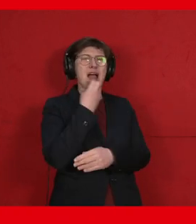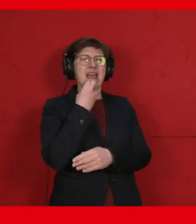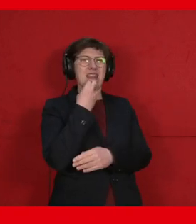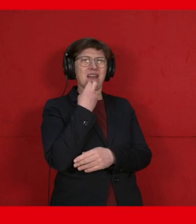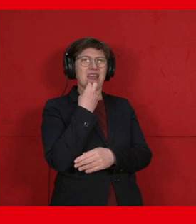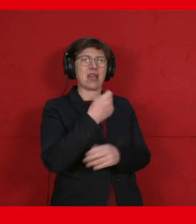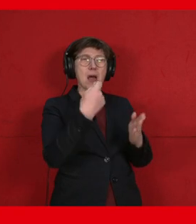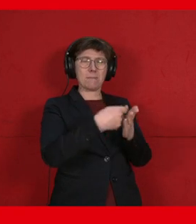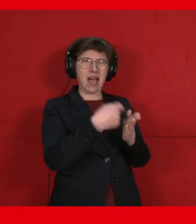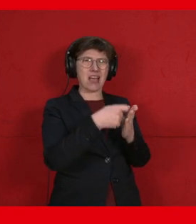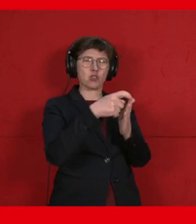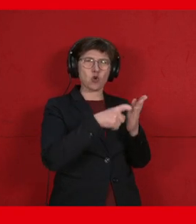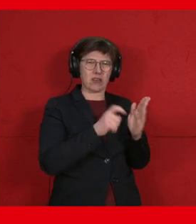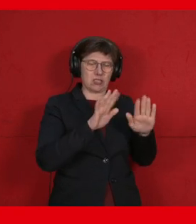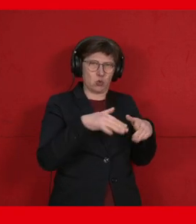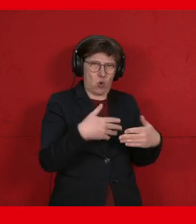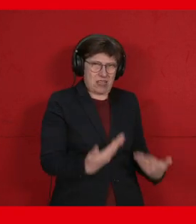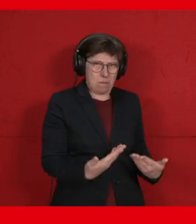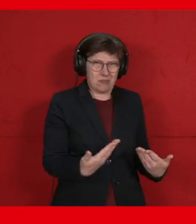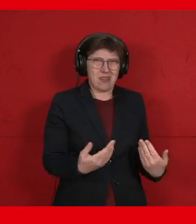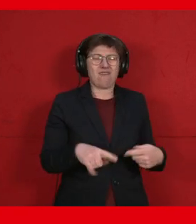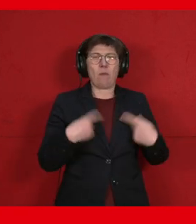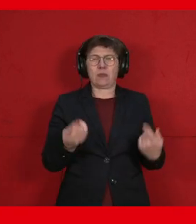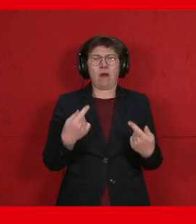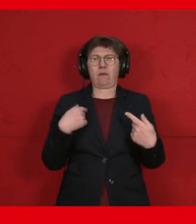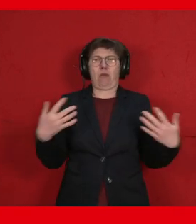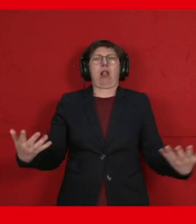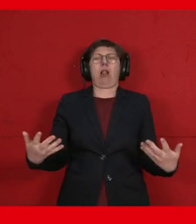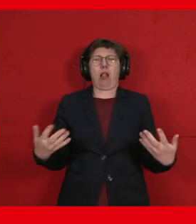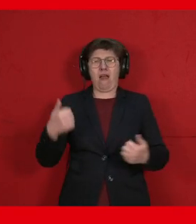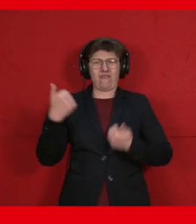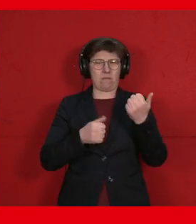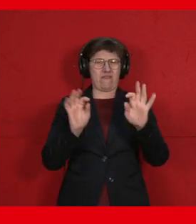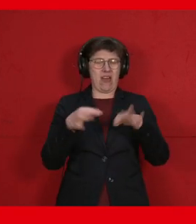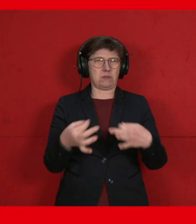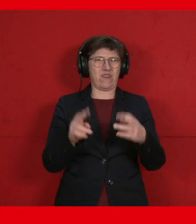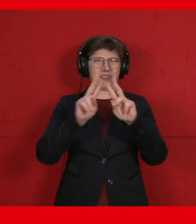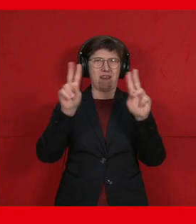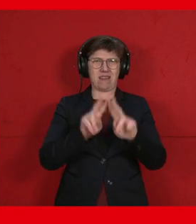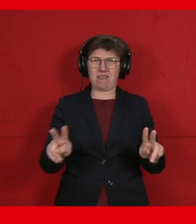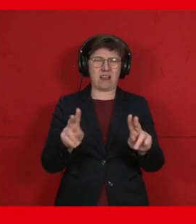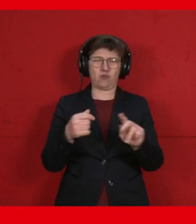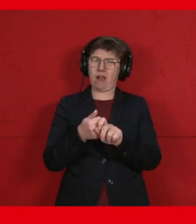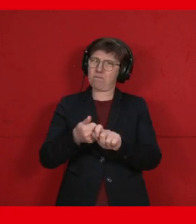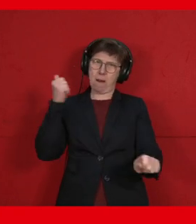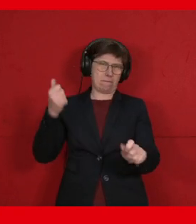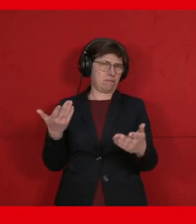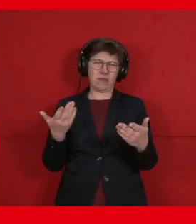dann auch zu den Preisen und Konditionen gibt. Denn dann haben wir dann auch in der Wettbewerbsfähigkeit international das Nachsehen.